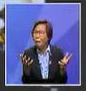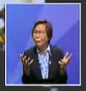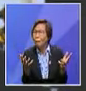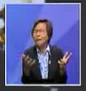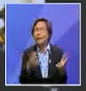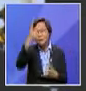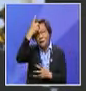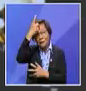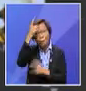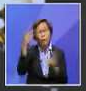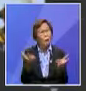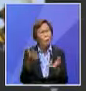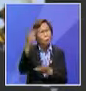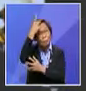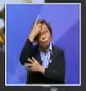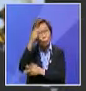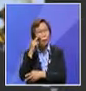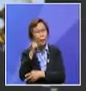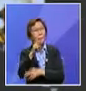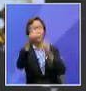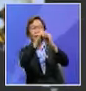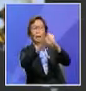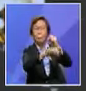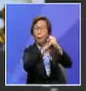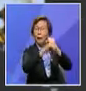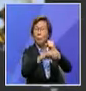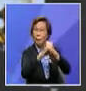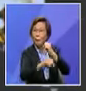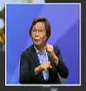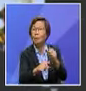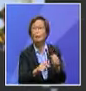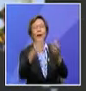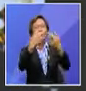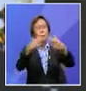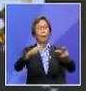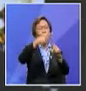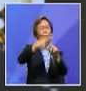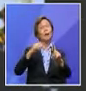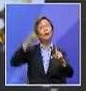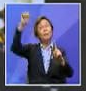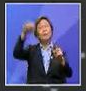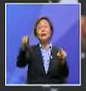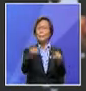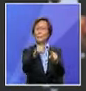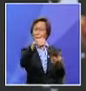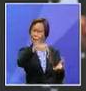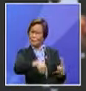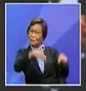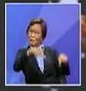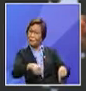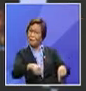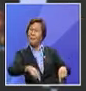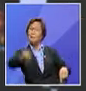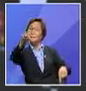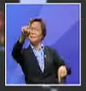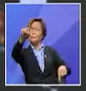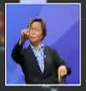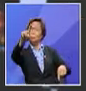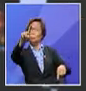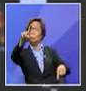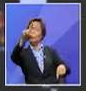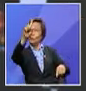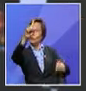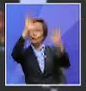ini Yang Berhormat Datuk juga melihat dengan kempen-kempen seperti ini, pelancaran Bulan Kebangsaan seperti ini juga merupakan satu wahana